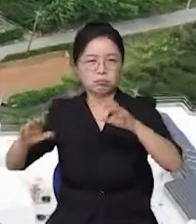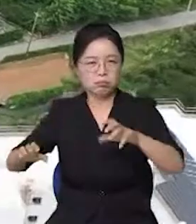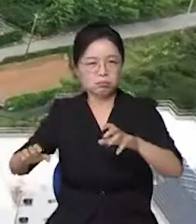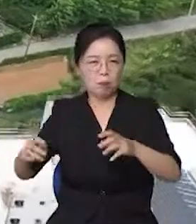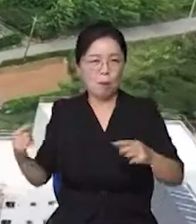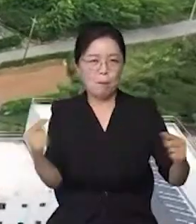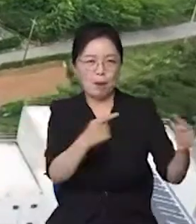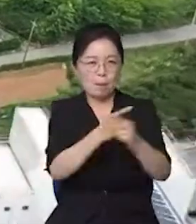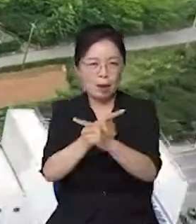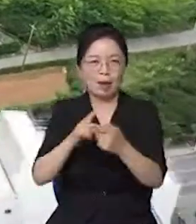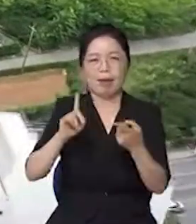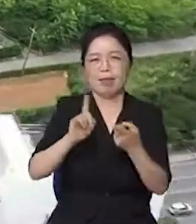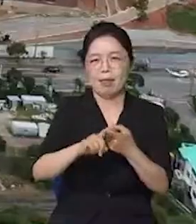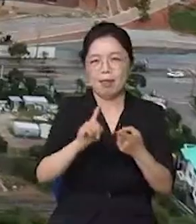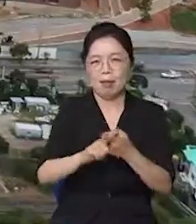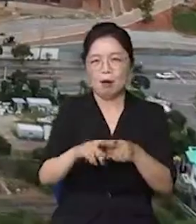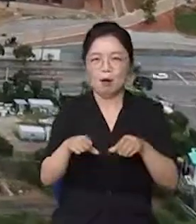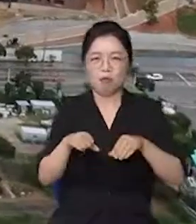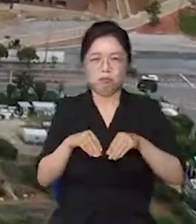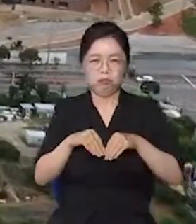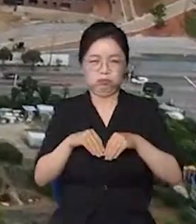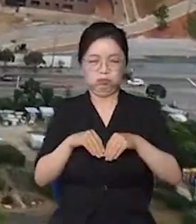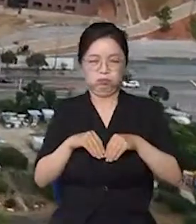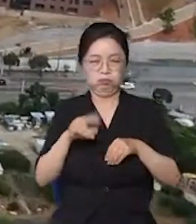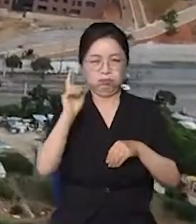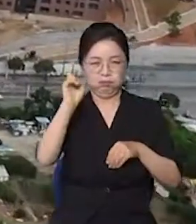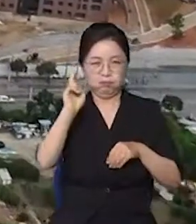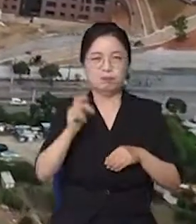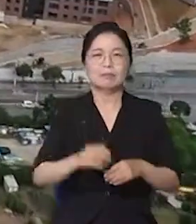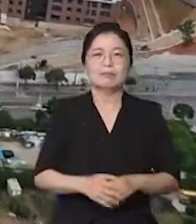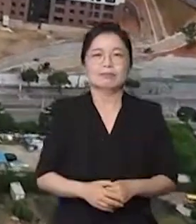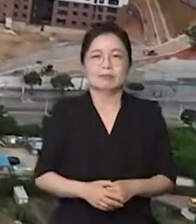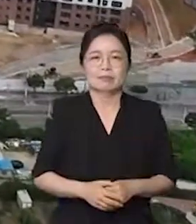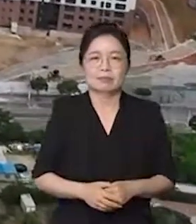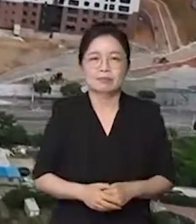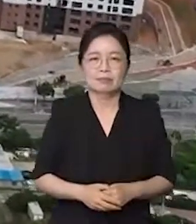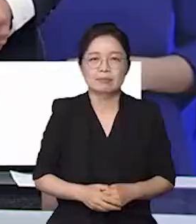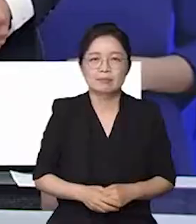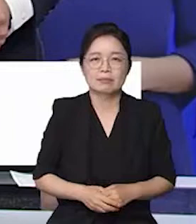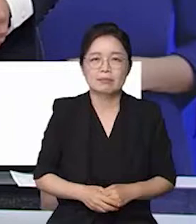아무런 제재를 하지 않아 봐주기 행정 의혹을 받고 있습니다.